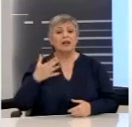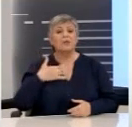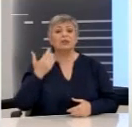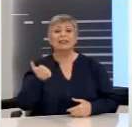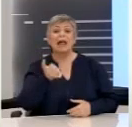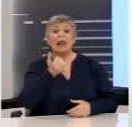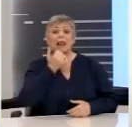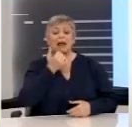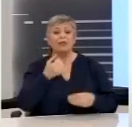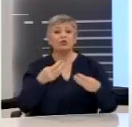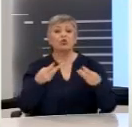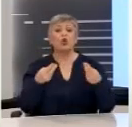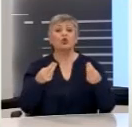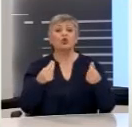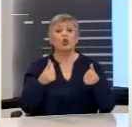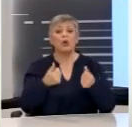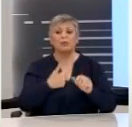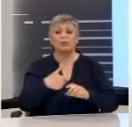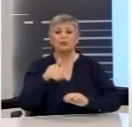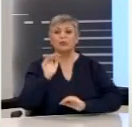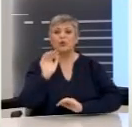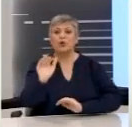κάποτε πρέπει να μπει τάξη.